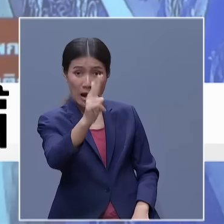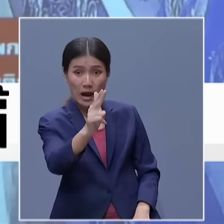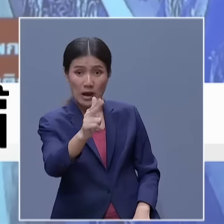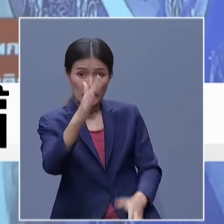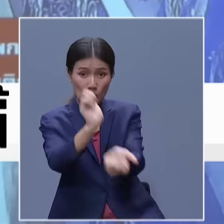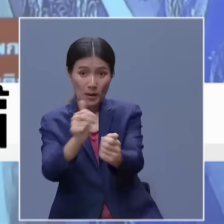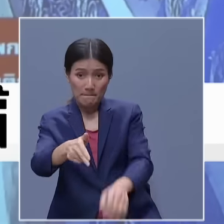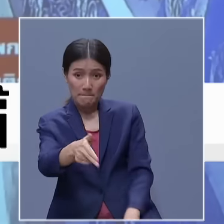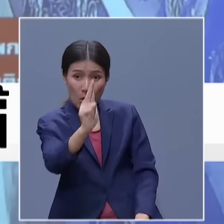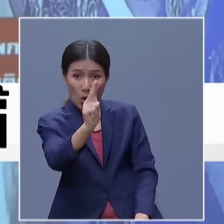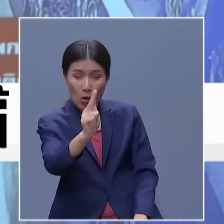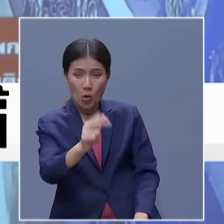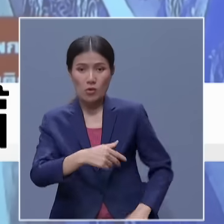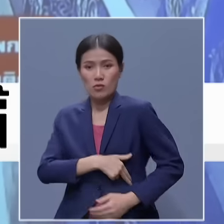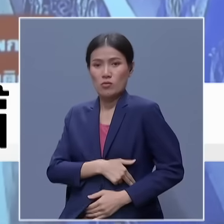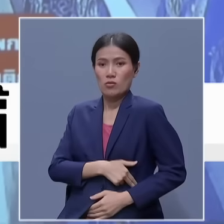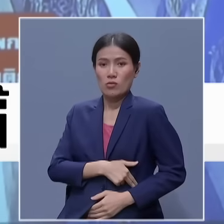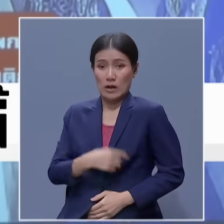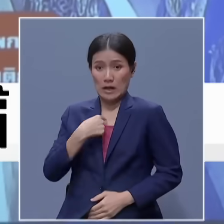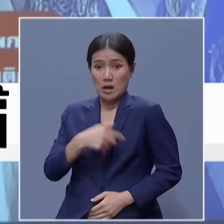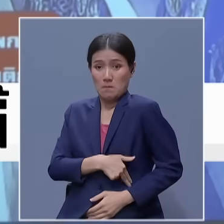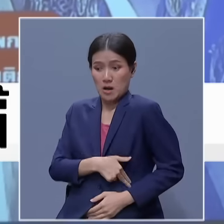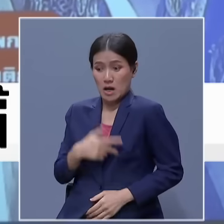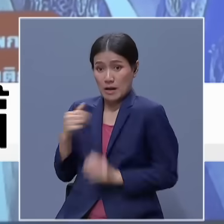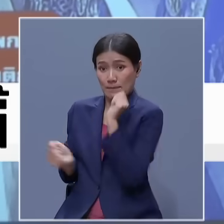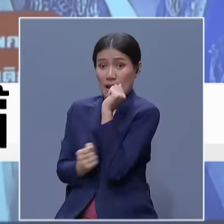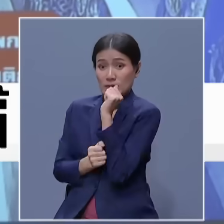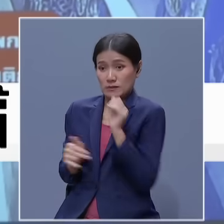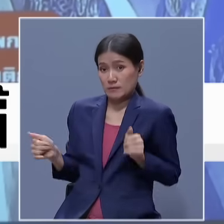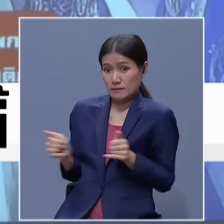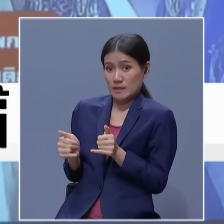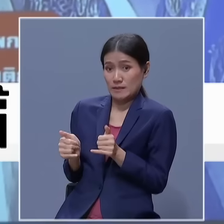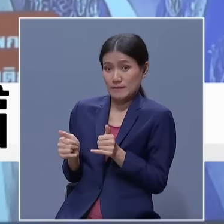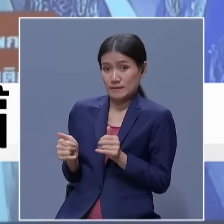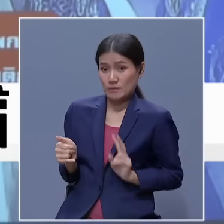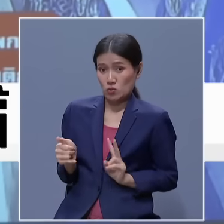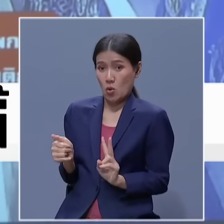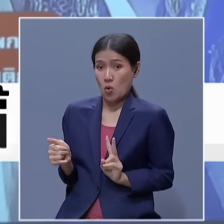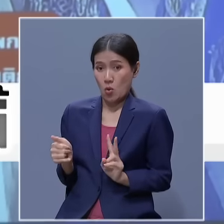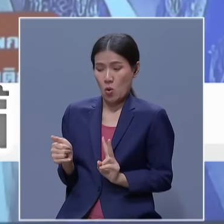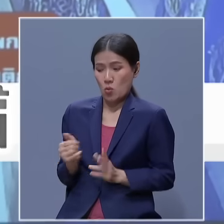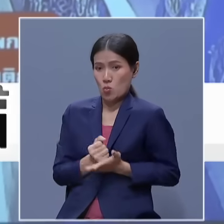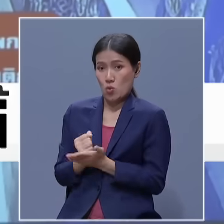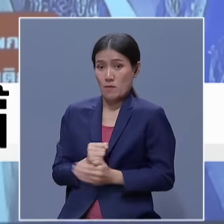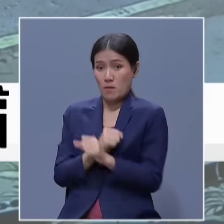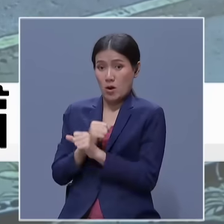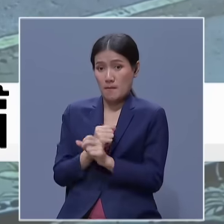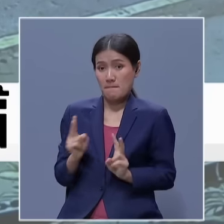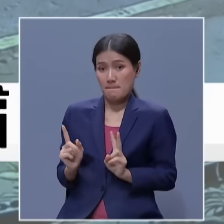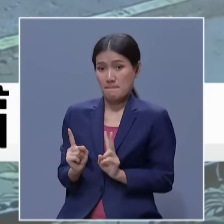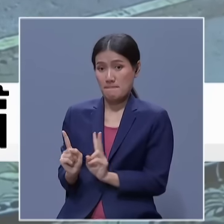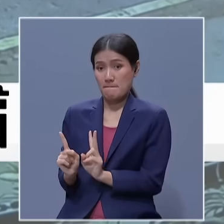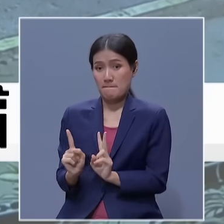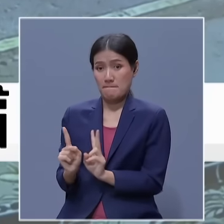ายกับเป็นการปกป้องกำนันนกตอนนี้นายเด้งกับนายต๋องได้ถูกแจ้งข้อหาไปแล้วทั้งคู่นะครับหลังจากนั้นก็เป็นภ